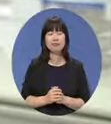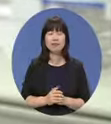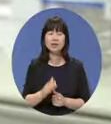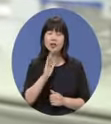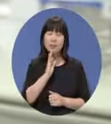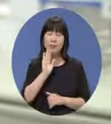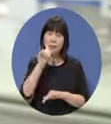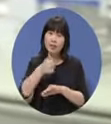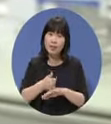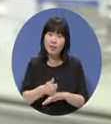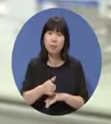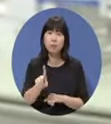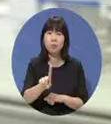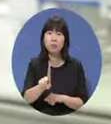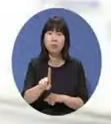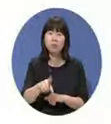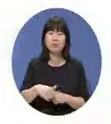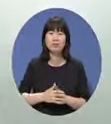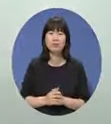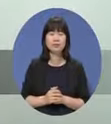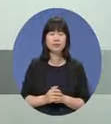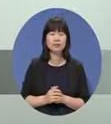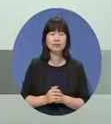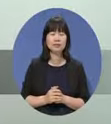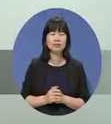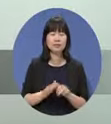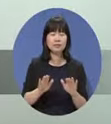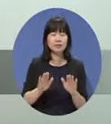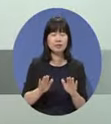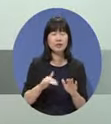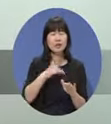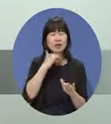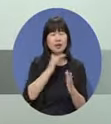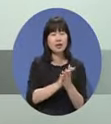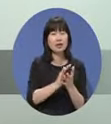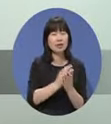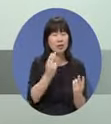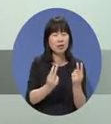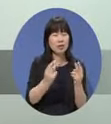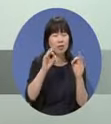과연 그 결과는? 걱정한